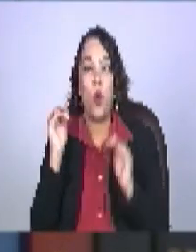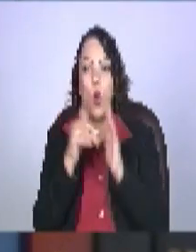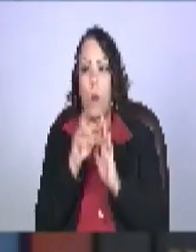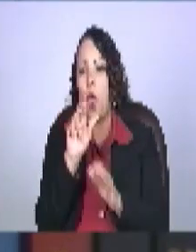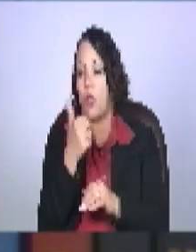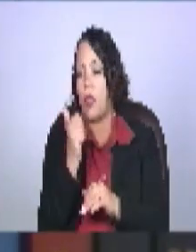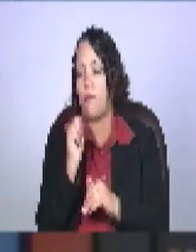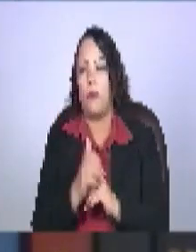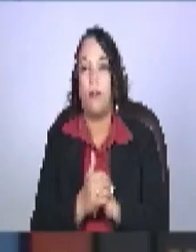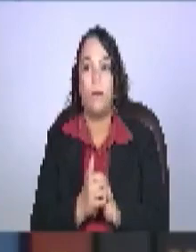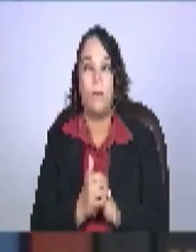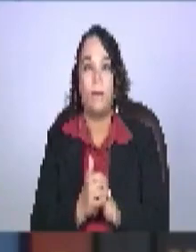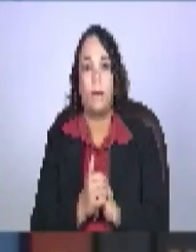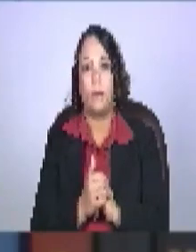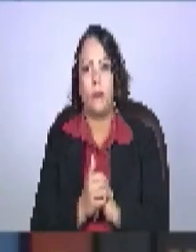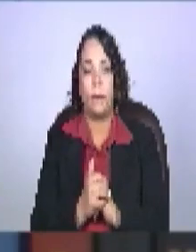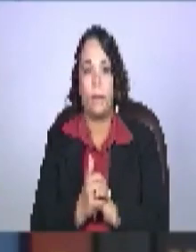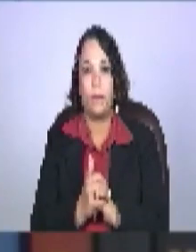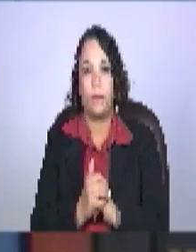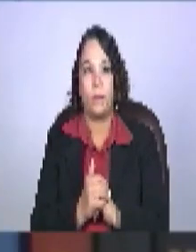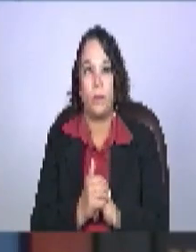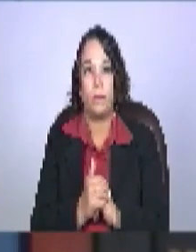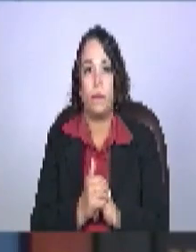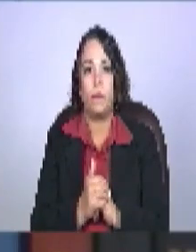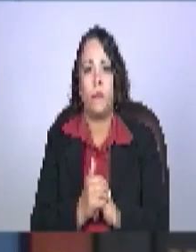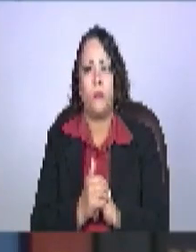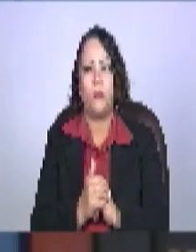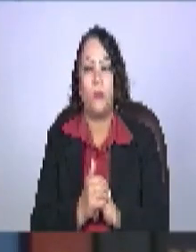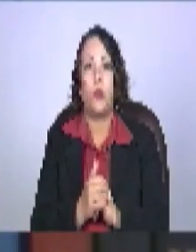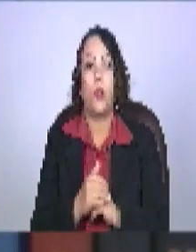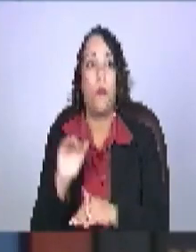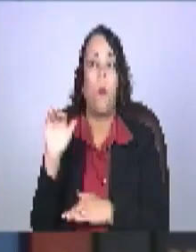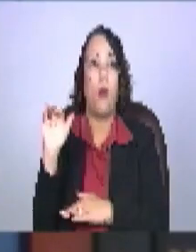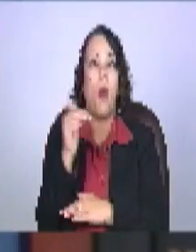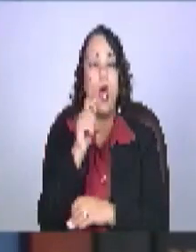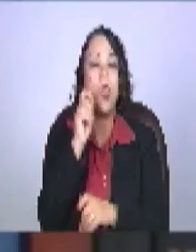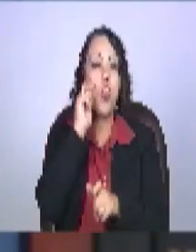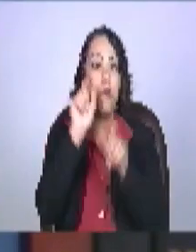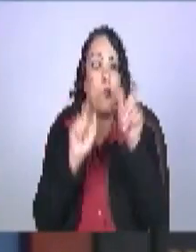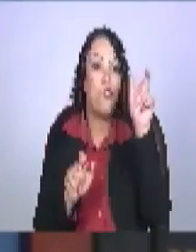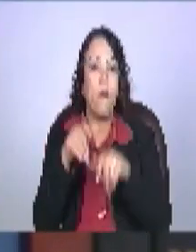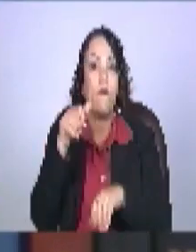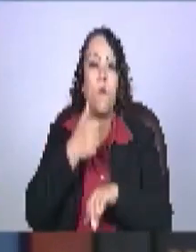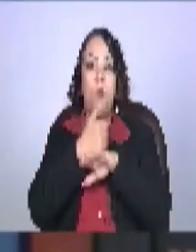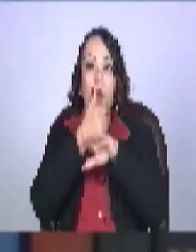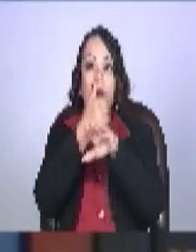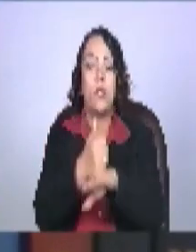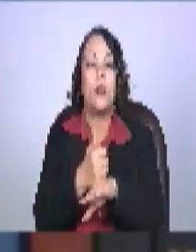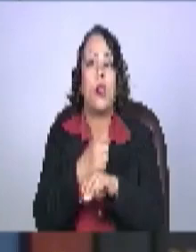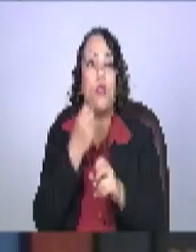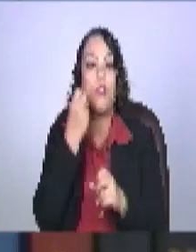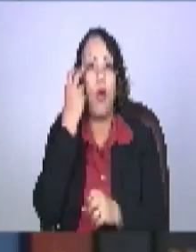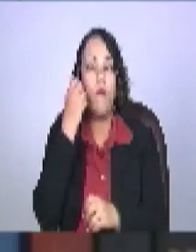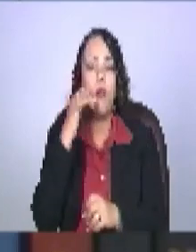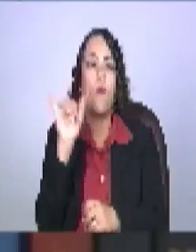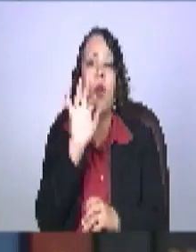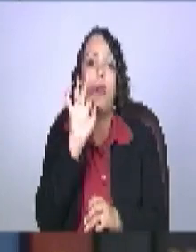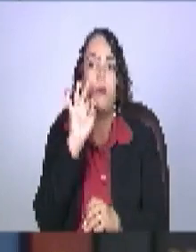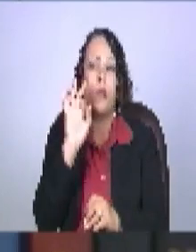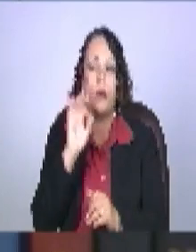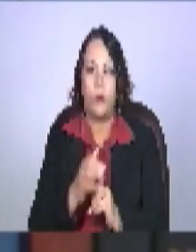الاحد الماضي الموارد البشريه في المؤسسات الثقافيه دي مساله مهمه